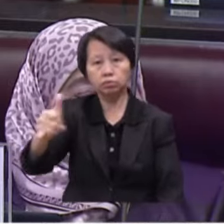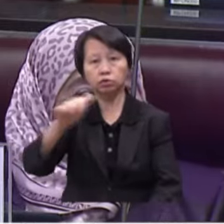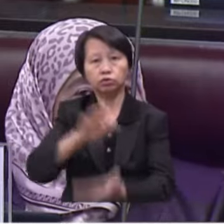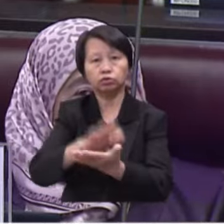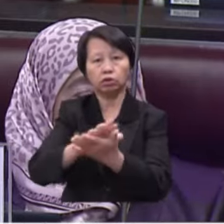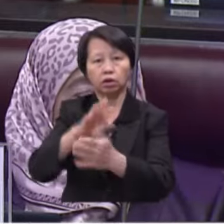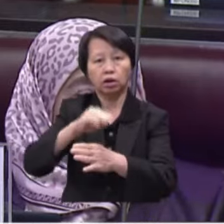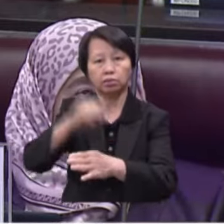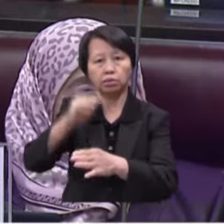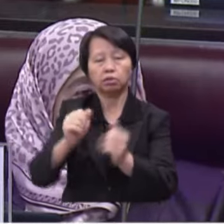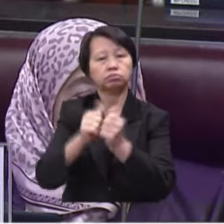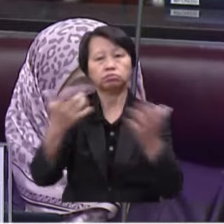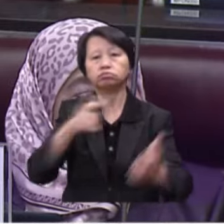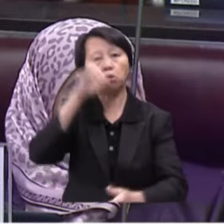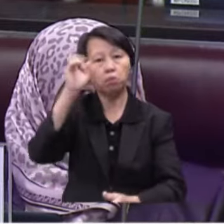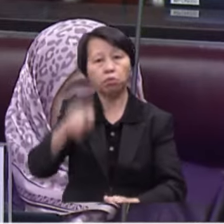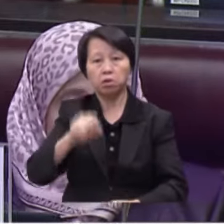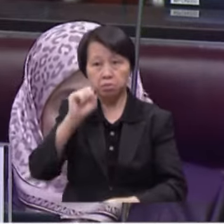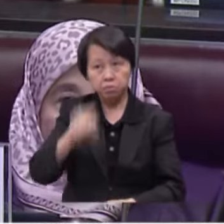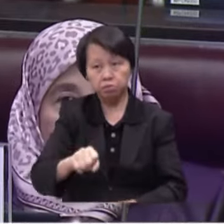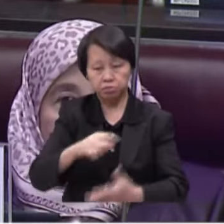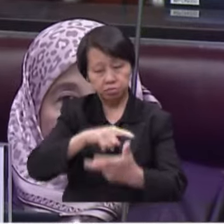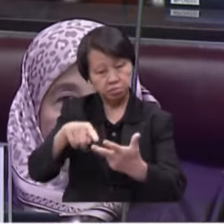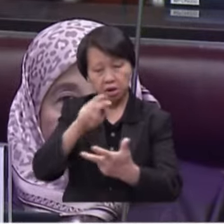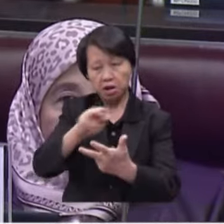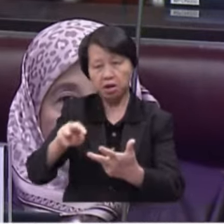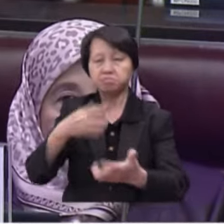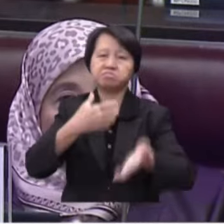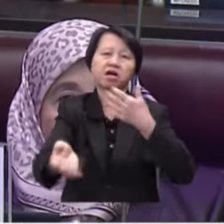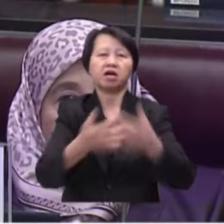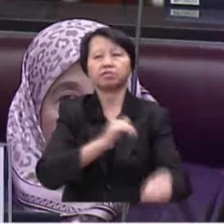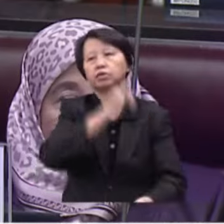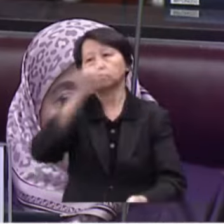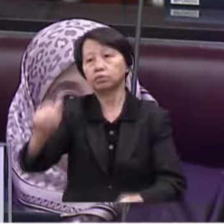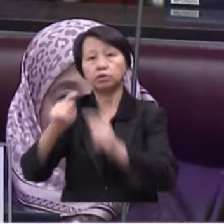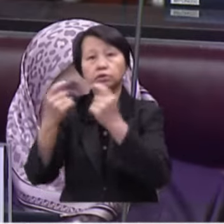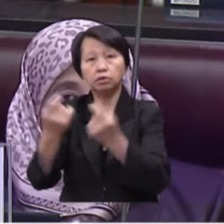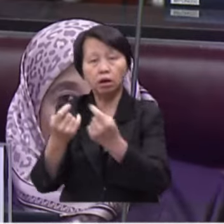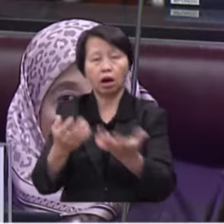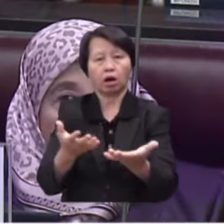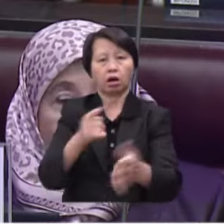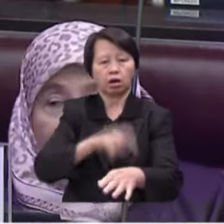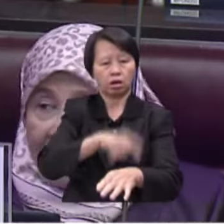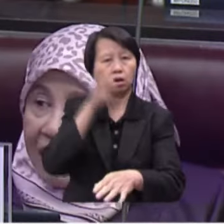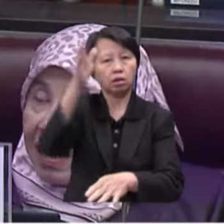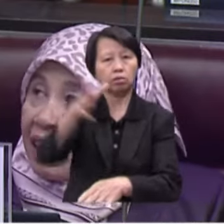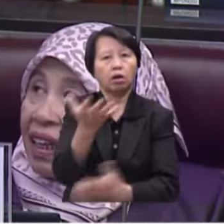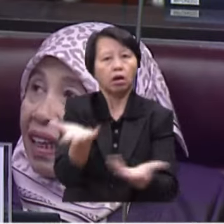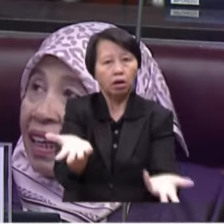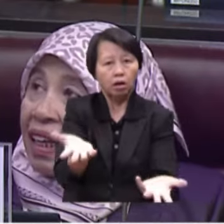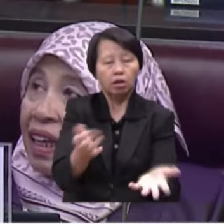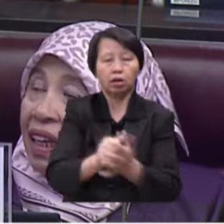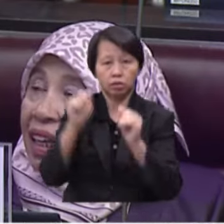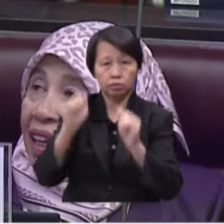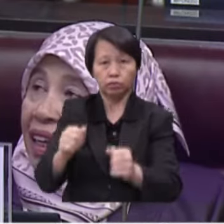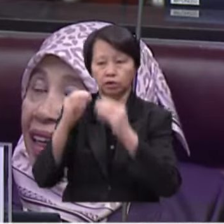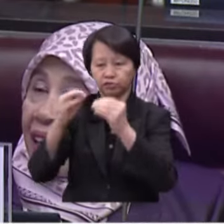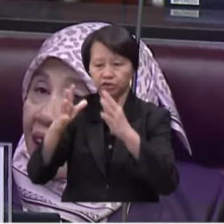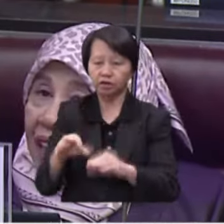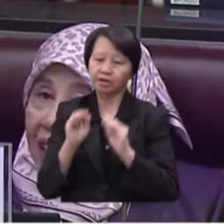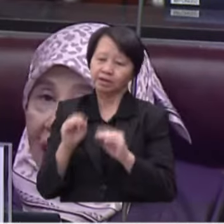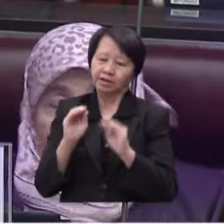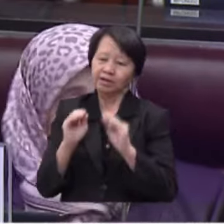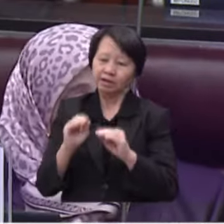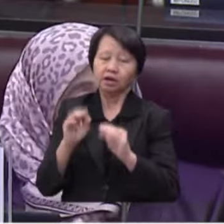menengah tanpa mengambil kira kemuliaan 3M mereka ini akan menjadikan masa depan mereka dan kebolehan Cikgu untuk